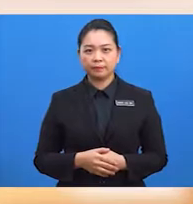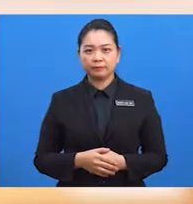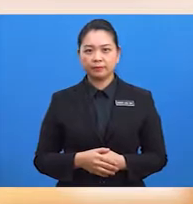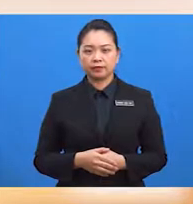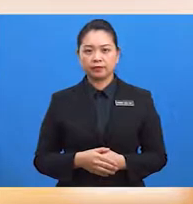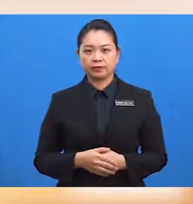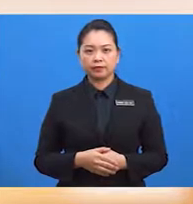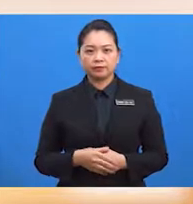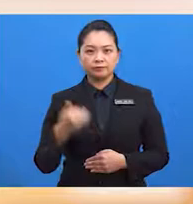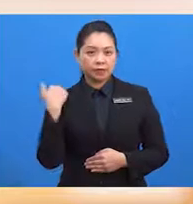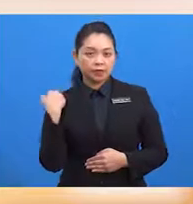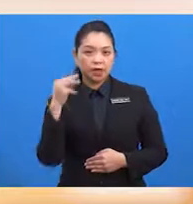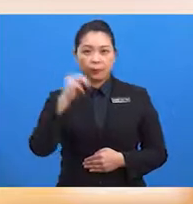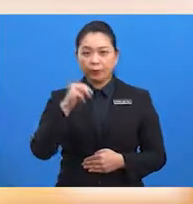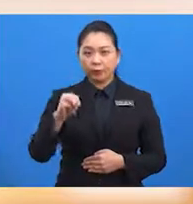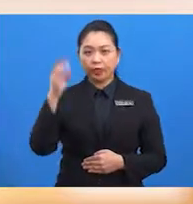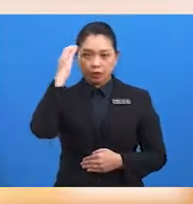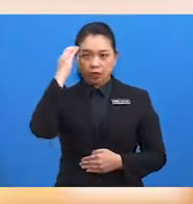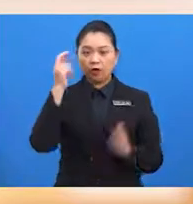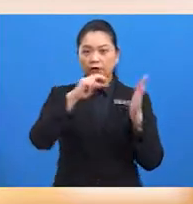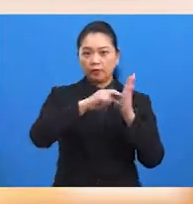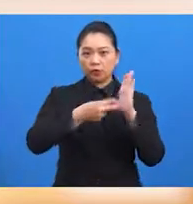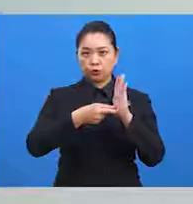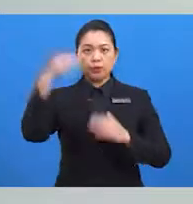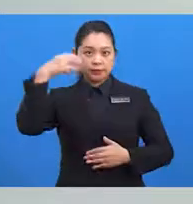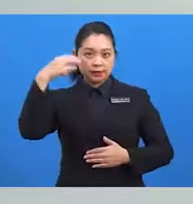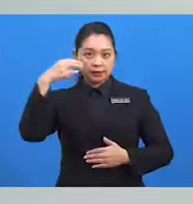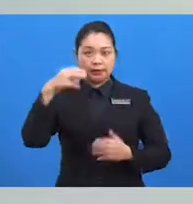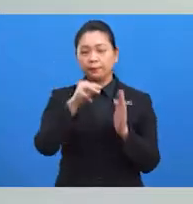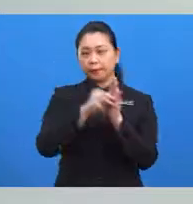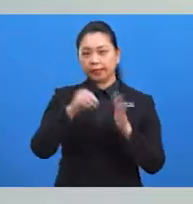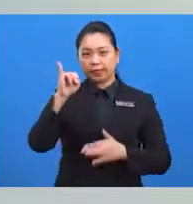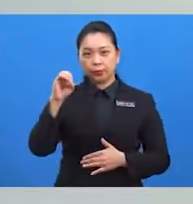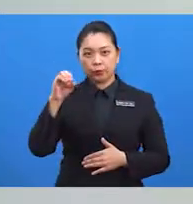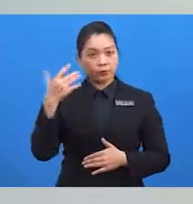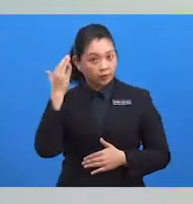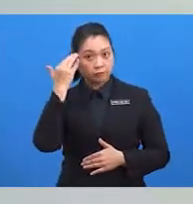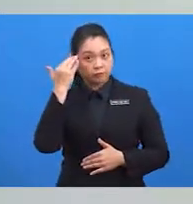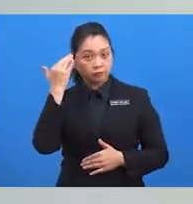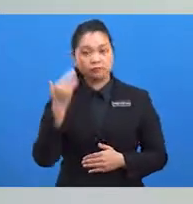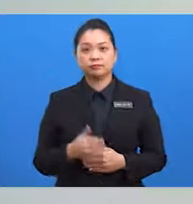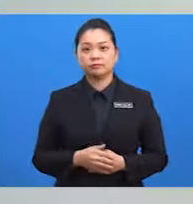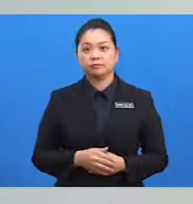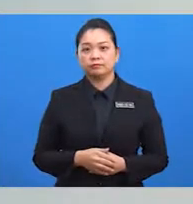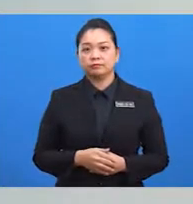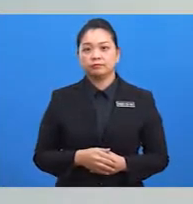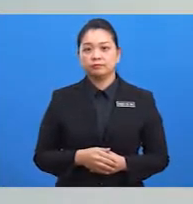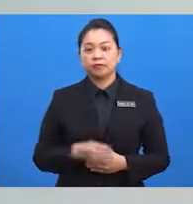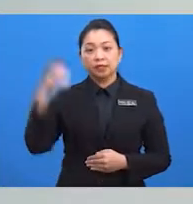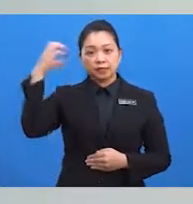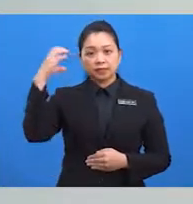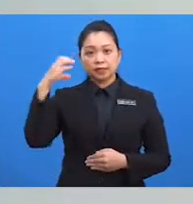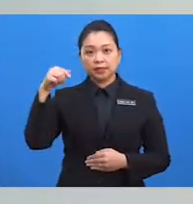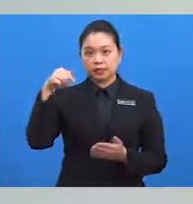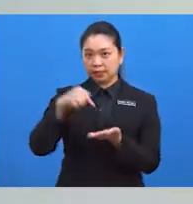Adakah murid-murid tahu maksud sinaran mengayun sinaran mengayun